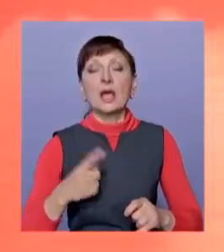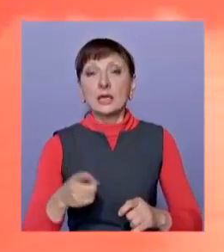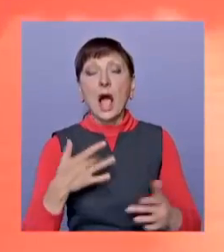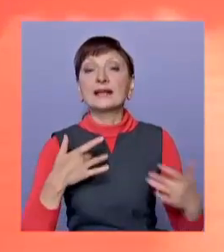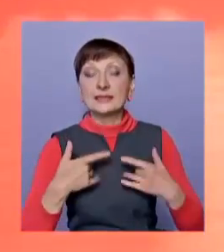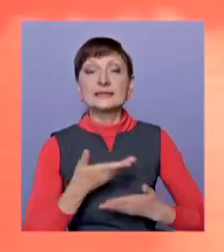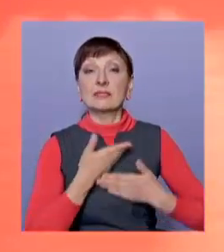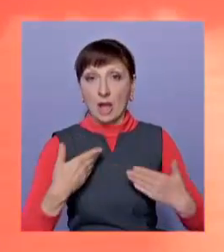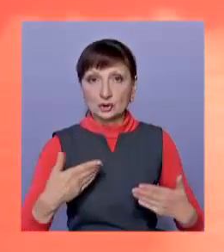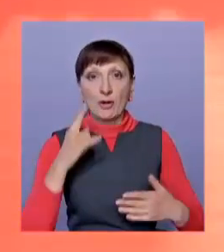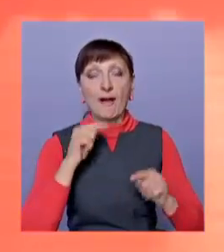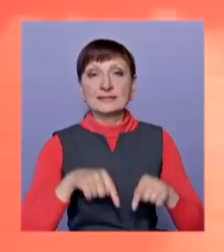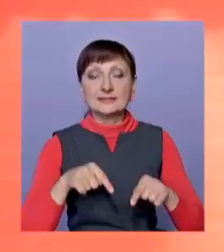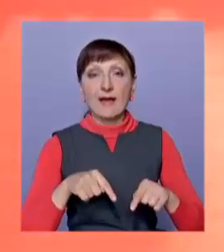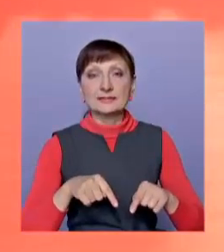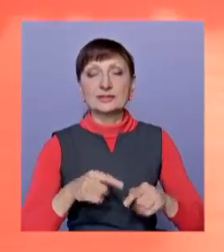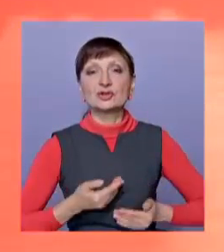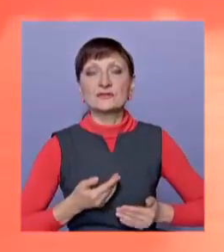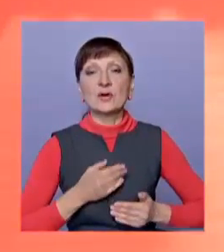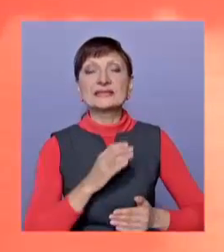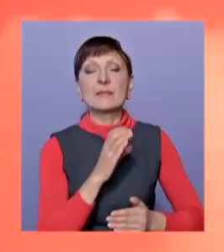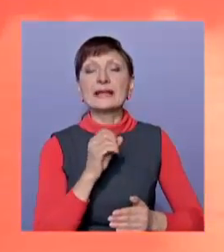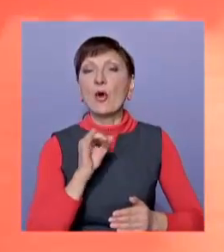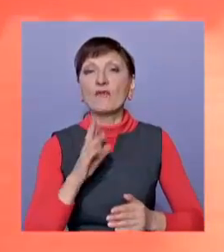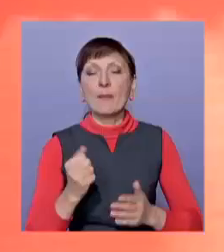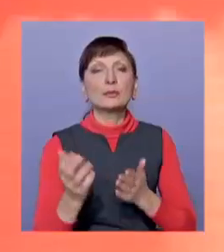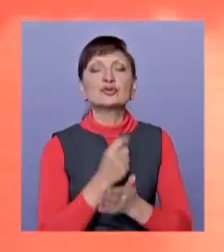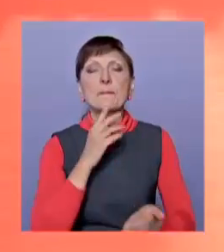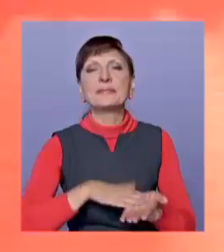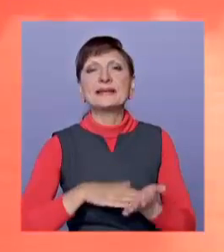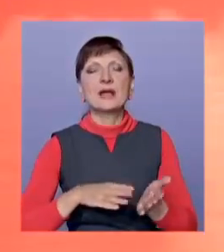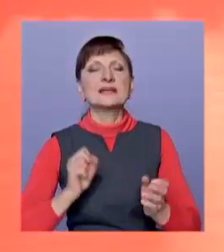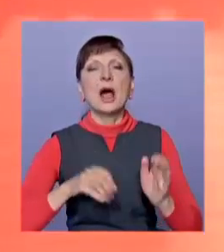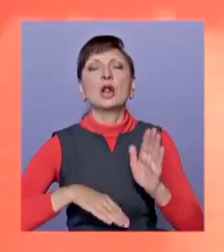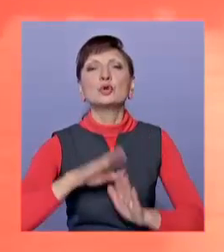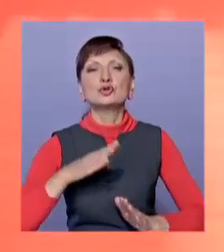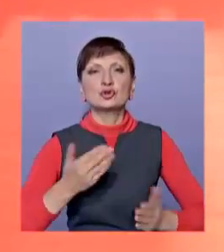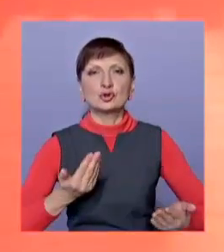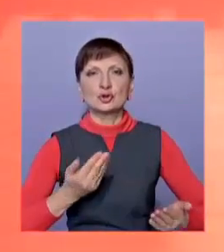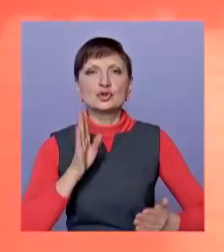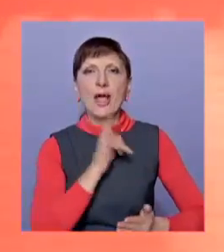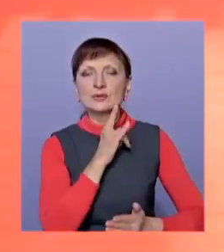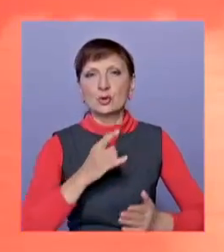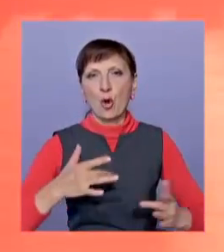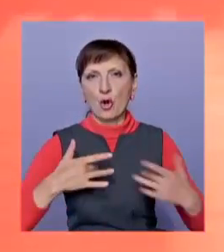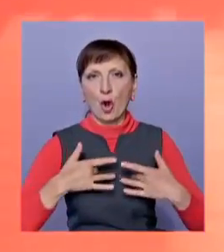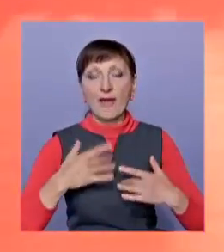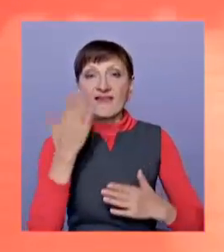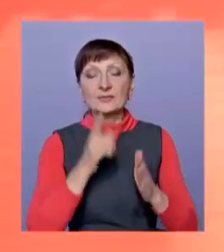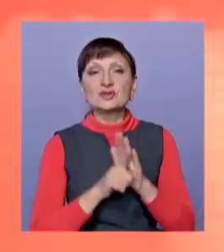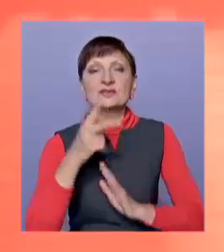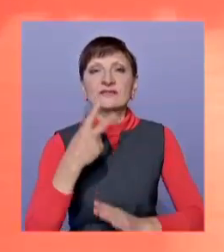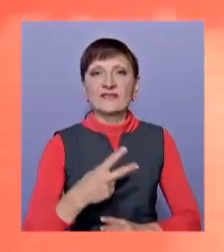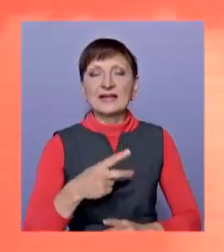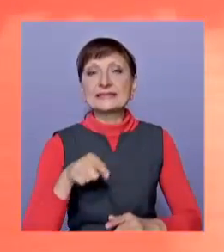кстати, наша соотечественница Самал Ислямова получила приз за лучшую женскую роль. Фильм начнется в